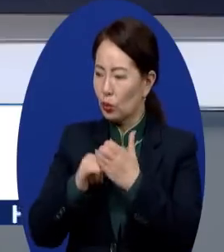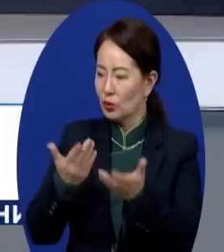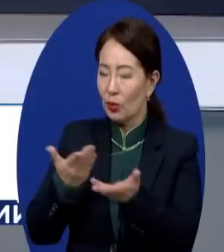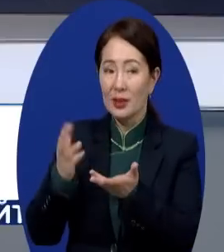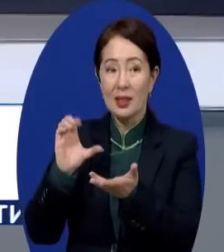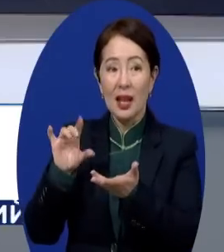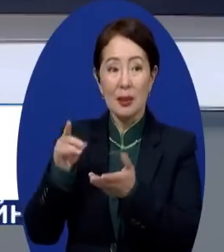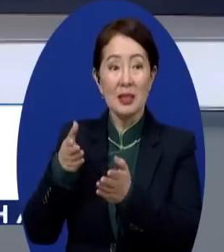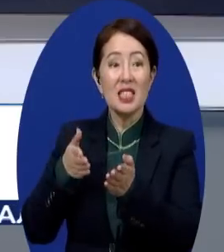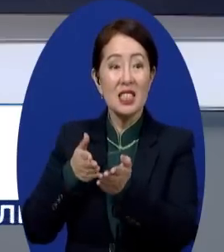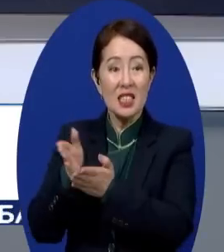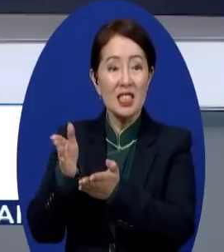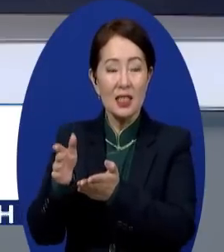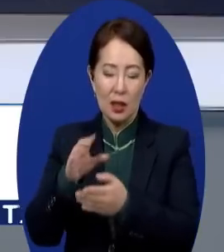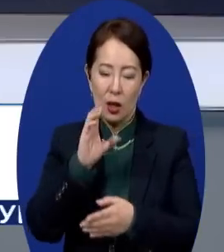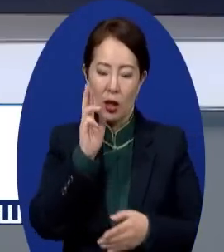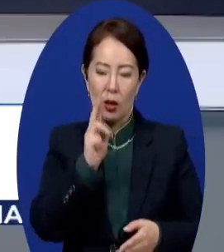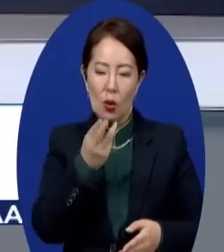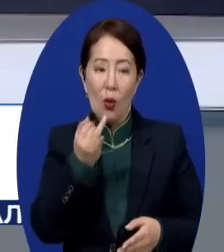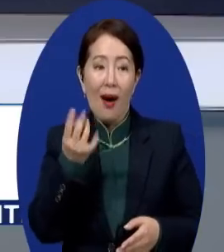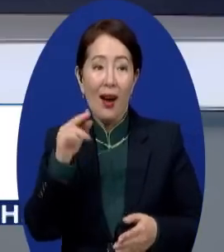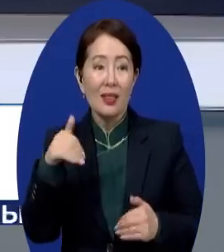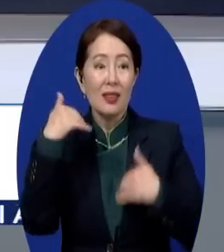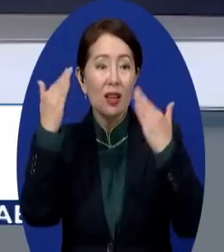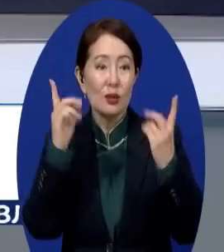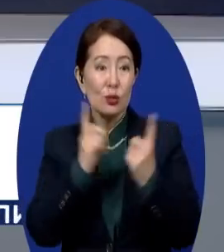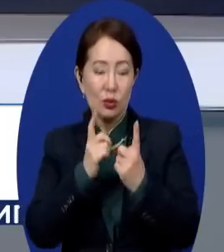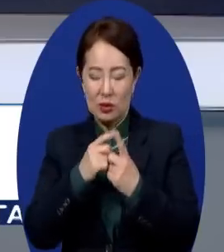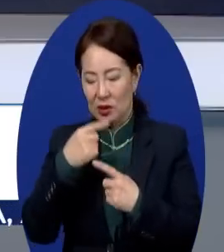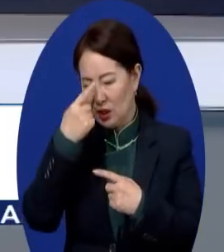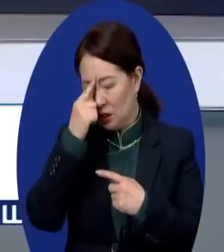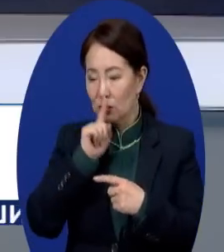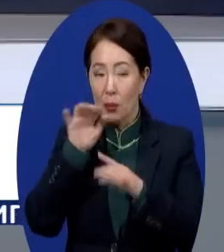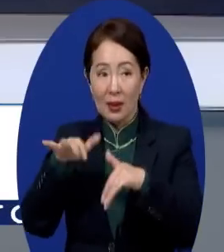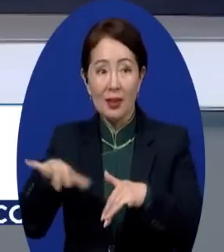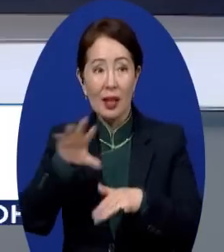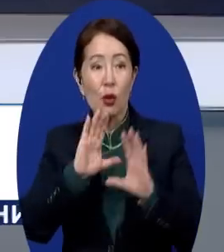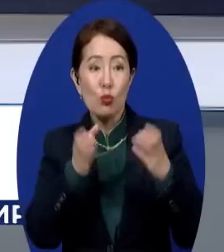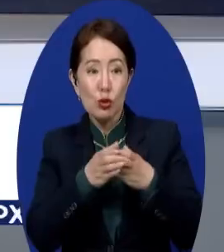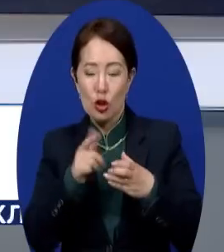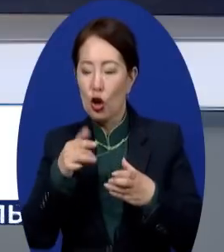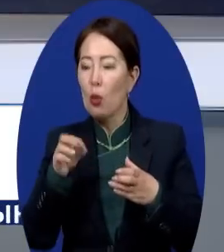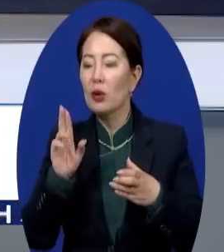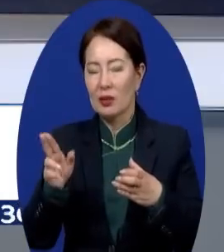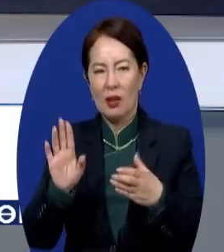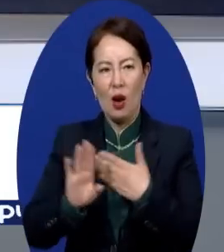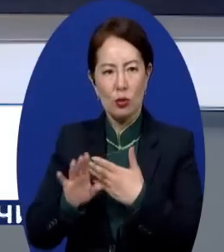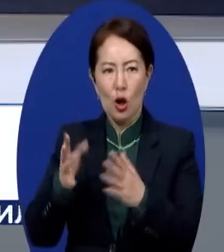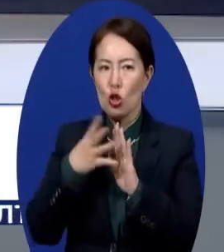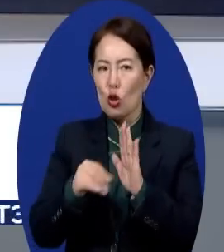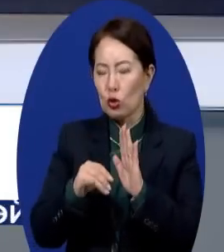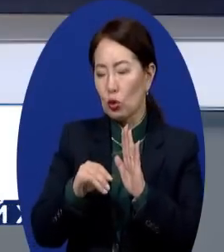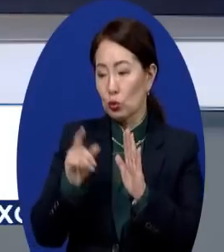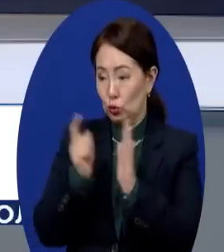салбарт чиглэсэн байна. За Квадын дээд хэмжээний уулзалт Энэтхэг Номхондлын бүс нутгийн геополитик аюулгүй байдалд нөлөөлөх үйлс хамгийн